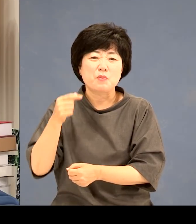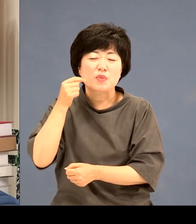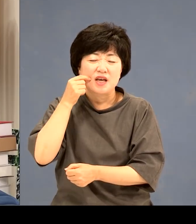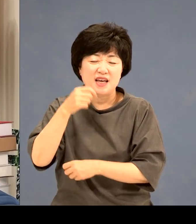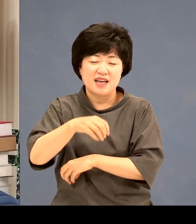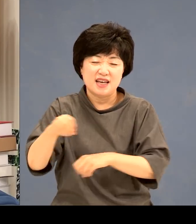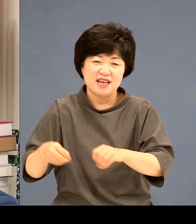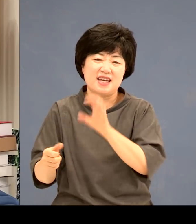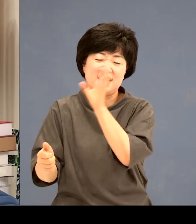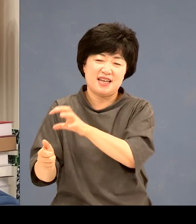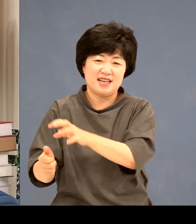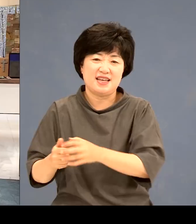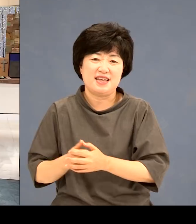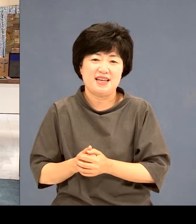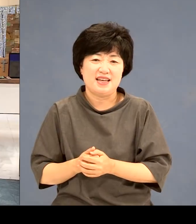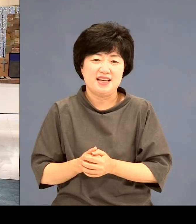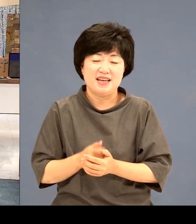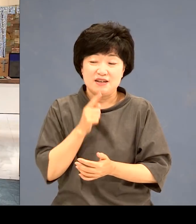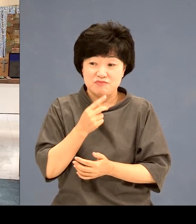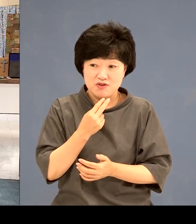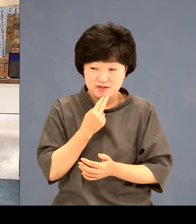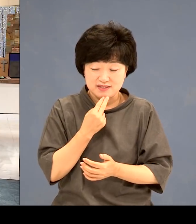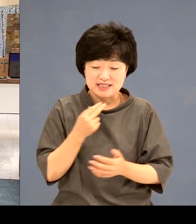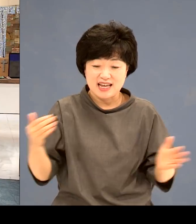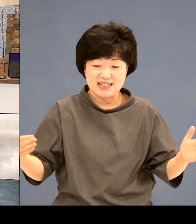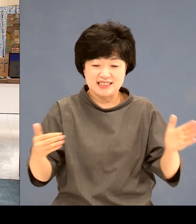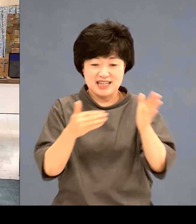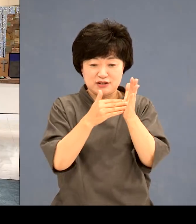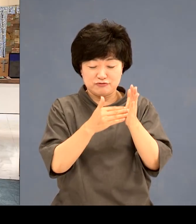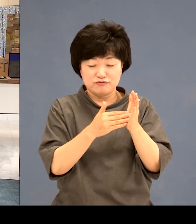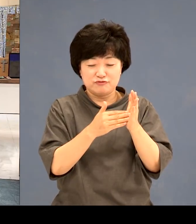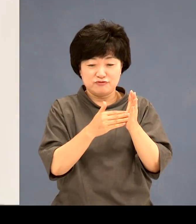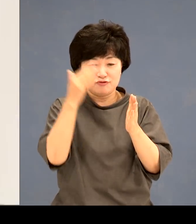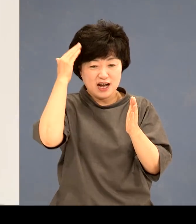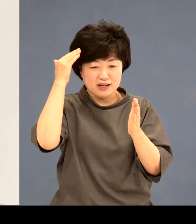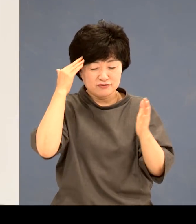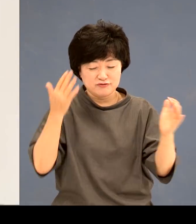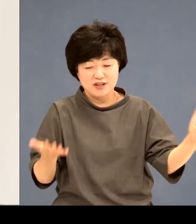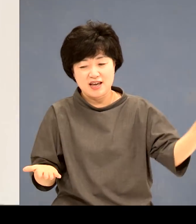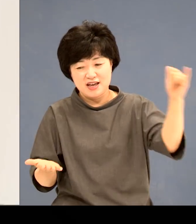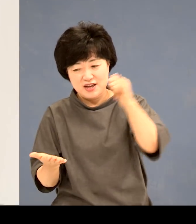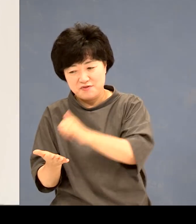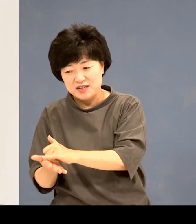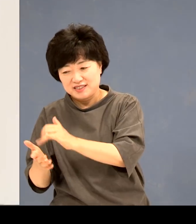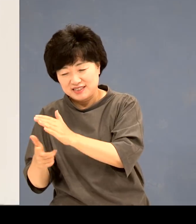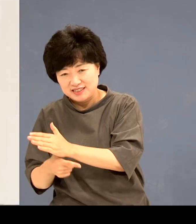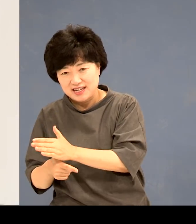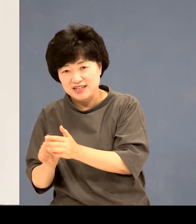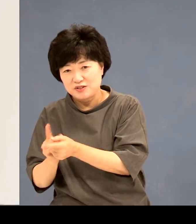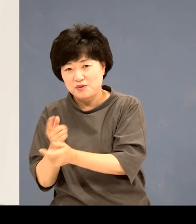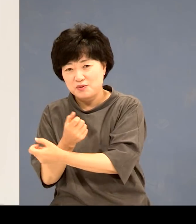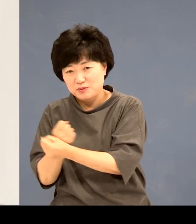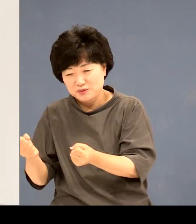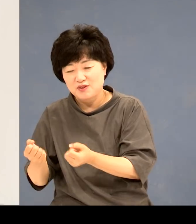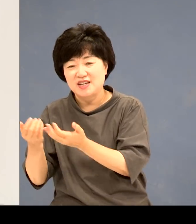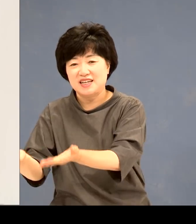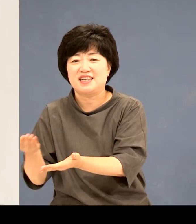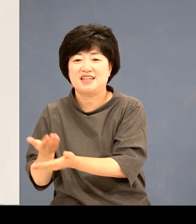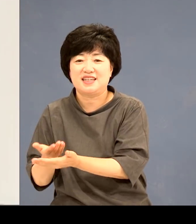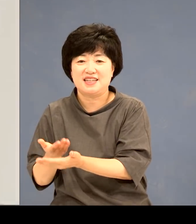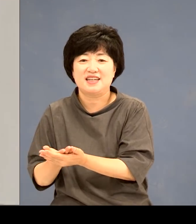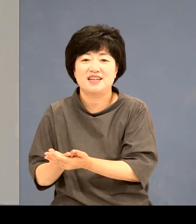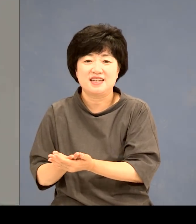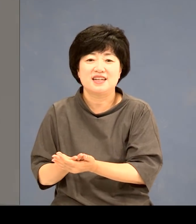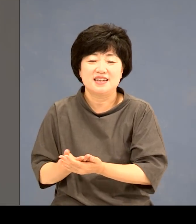그렇게 하지 못해서 물론 나중에 한국에 와서 아이들 앞에서 그렇게 용서를 구하고 네. 했던